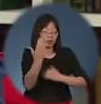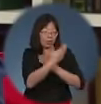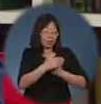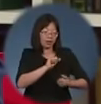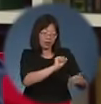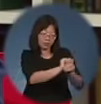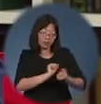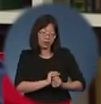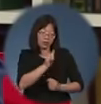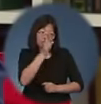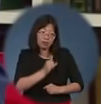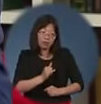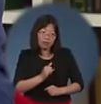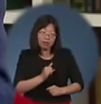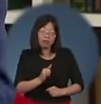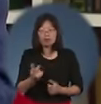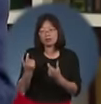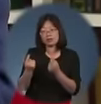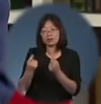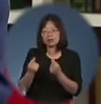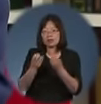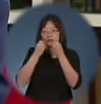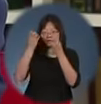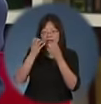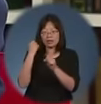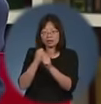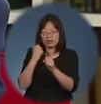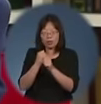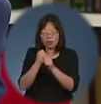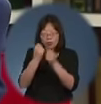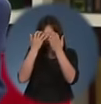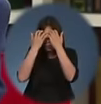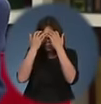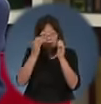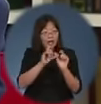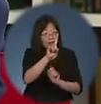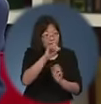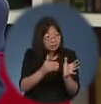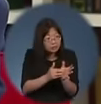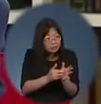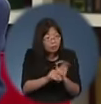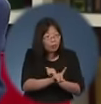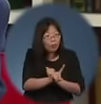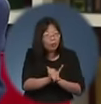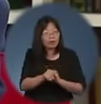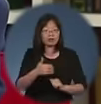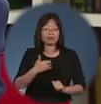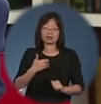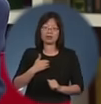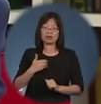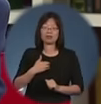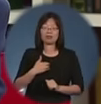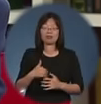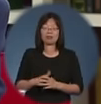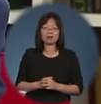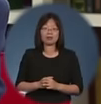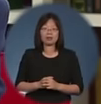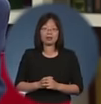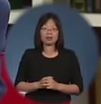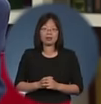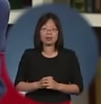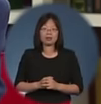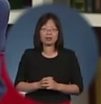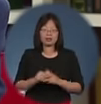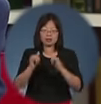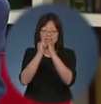것도 있었지만은 창작 그 자체의 고통 예 이제 그리고 어 제가이 그